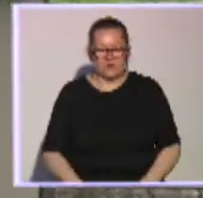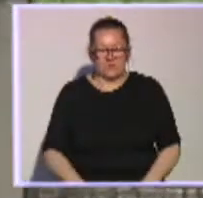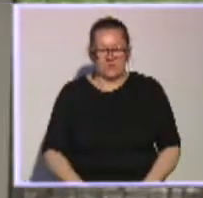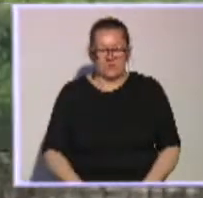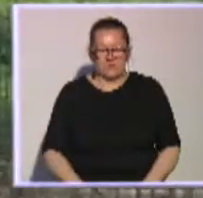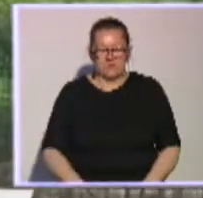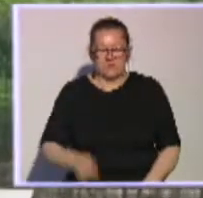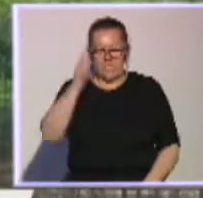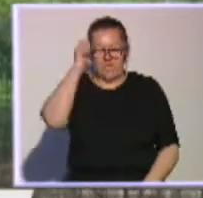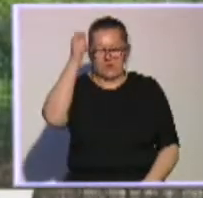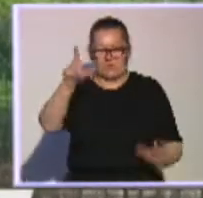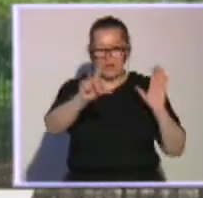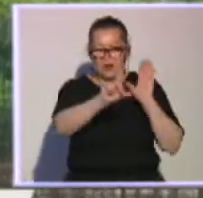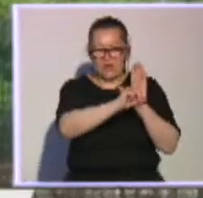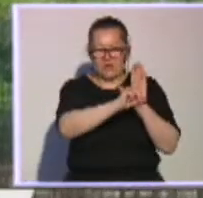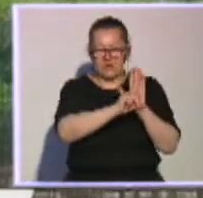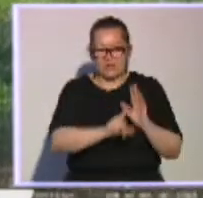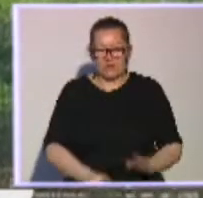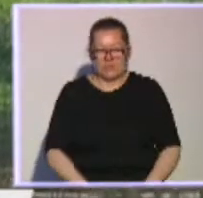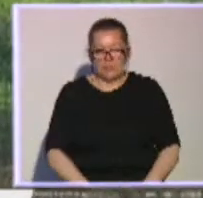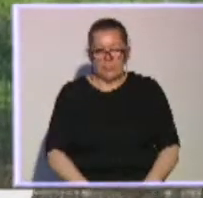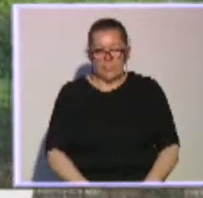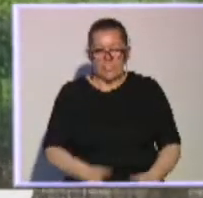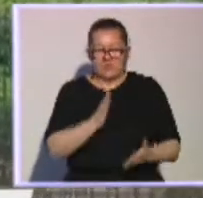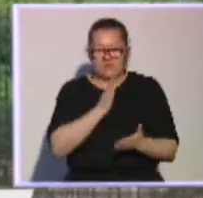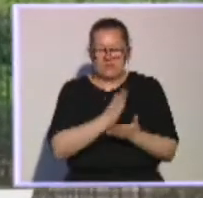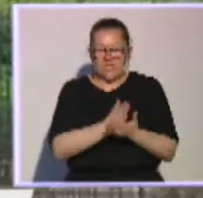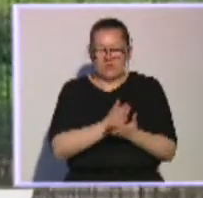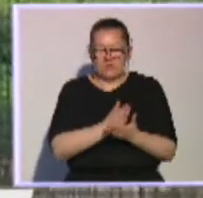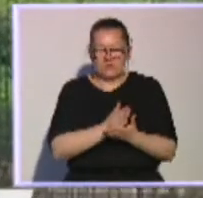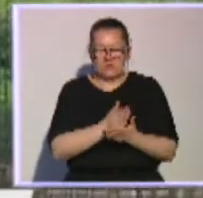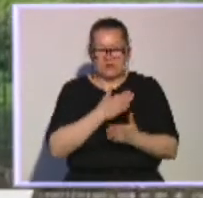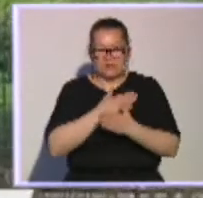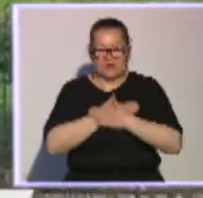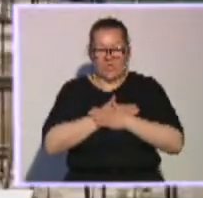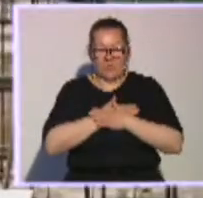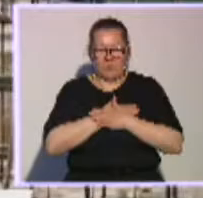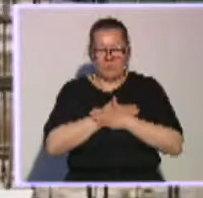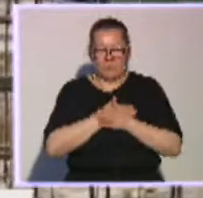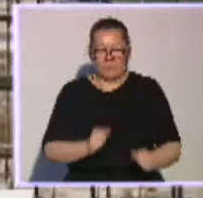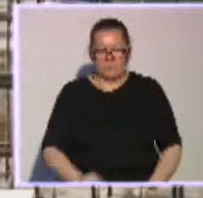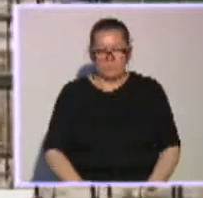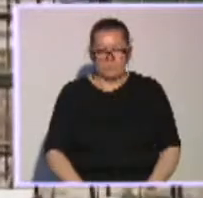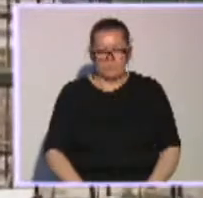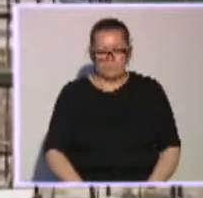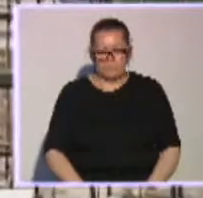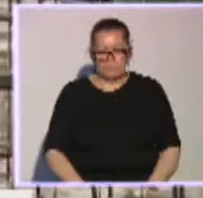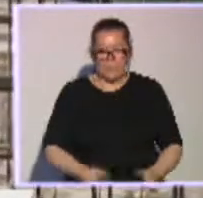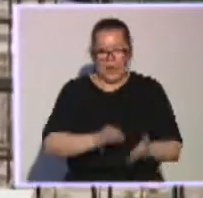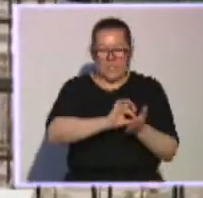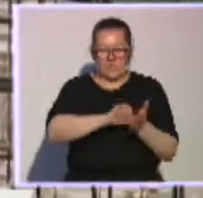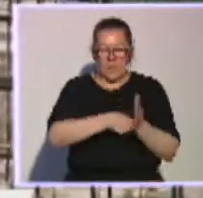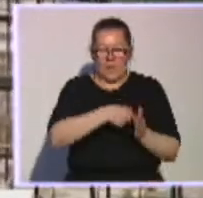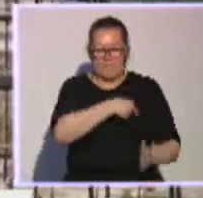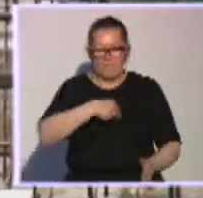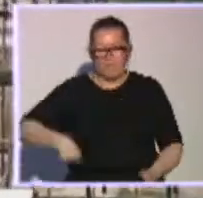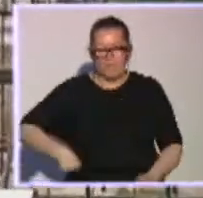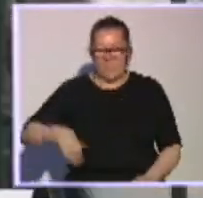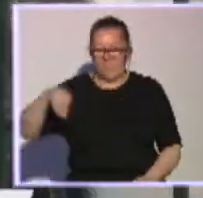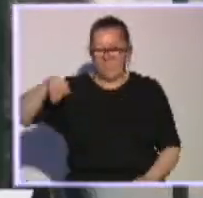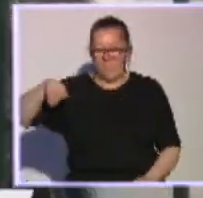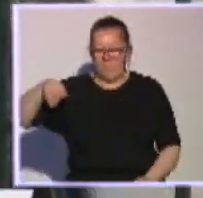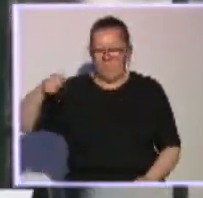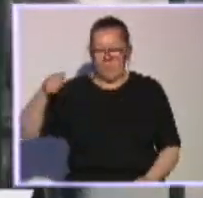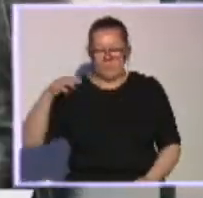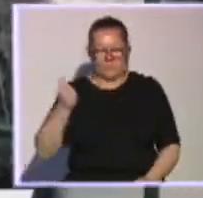prevederile legale. Decizie de eutanasiere poate să emită doar primarul municipiului Motru. Conform prevederilor